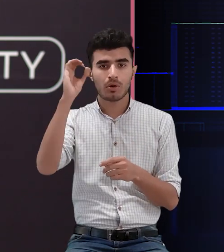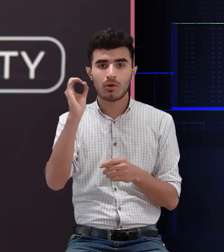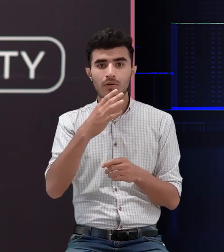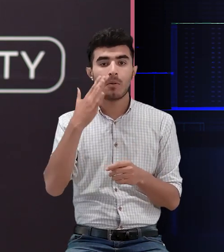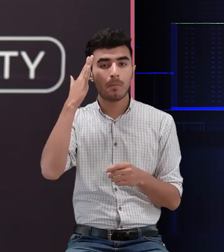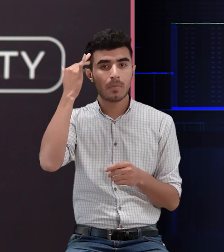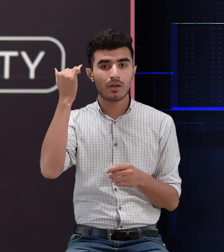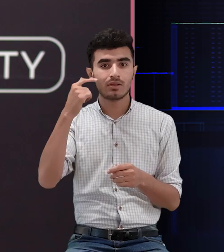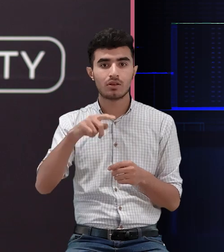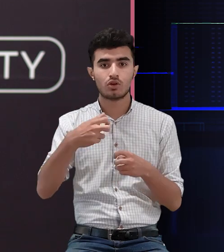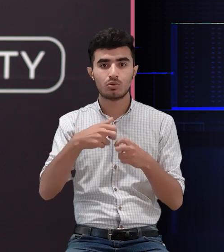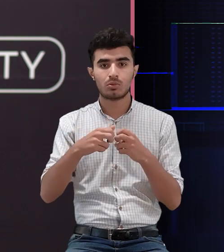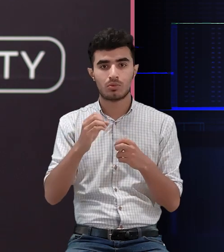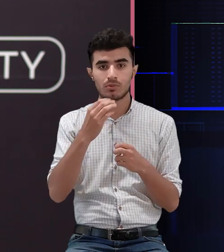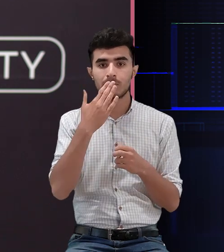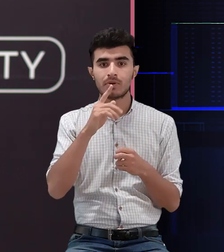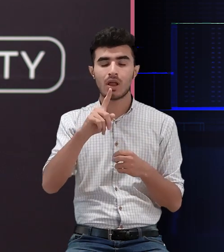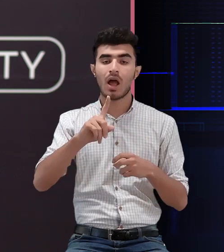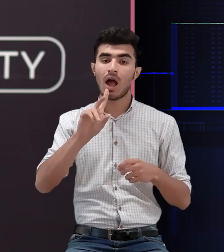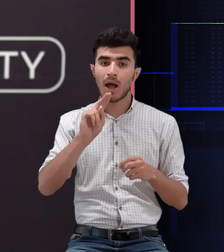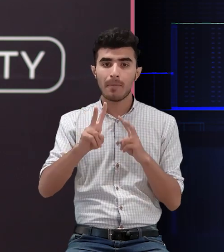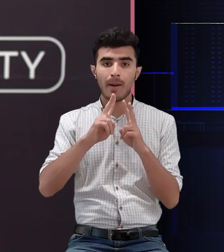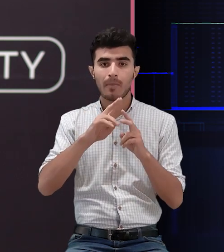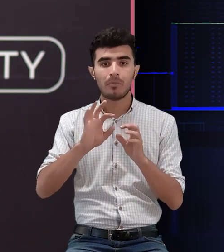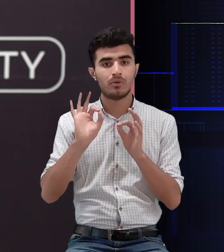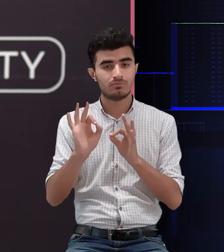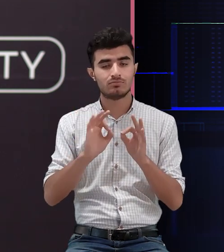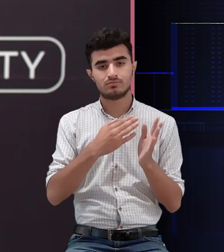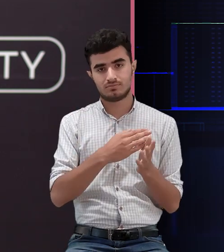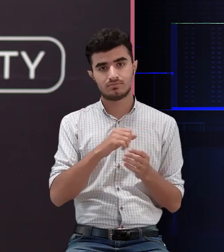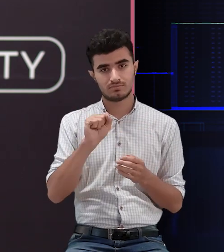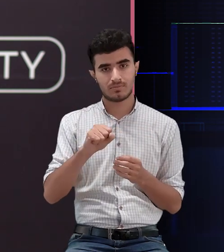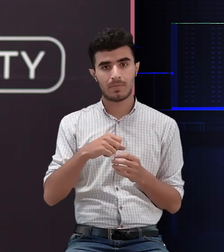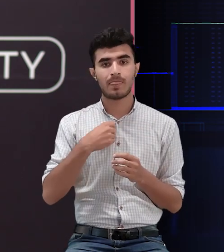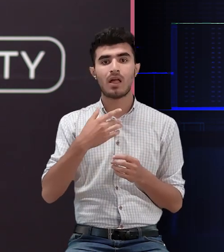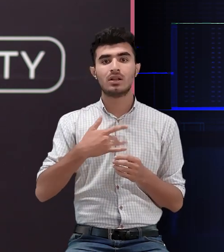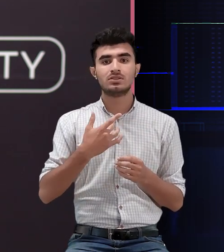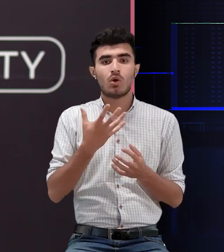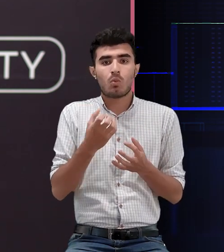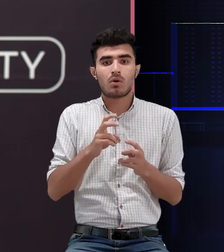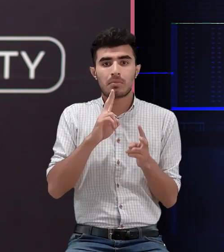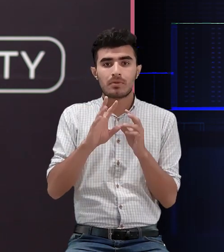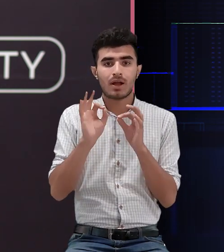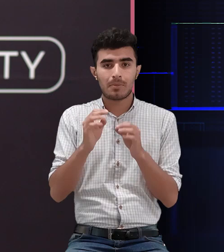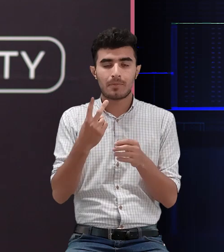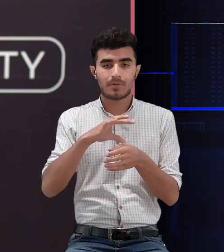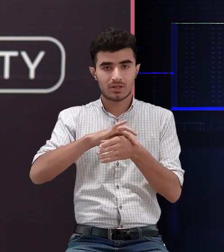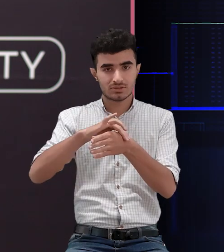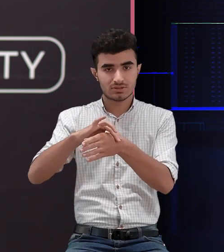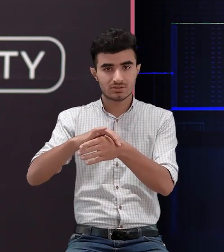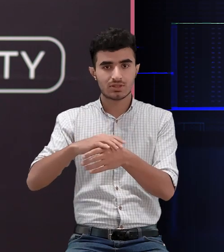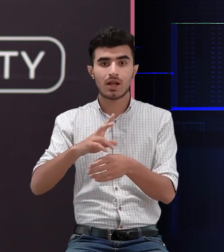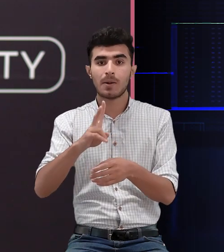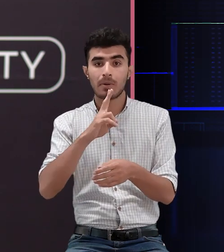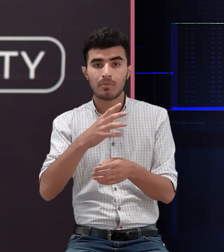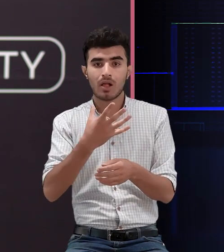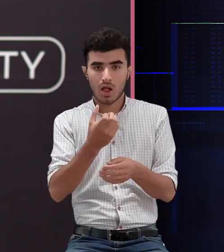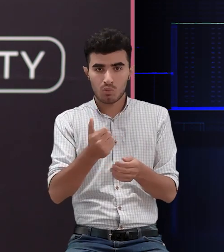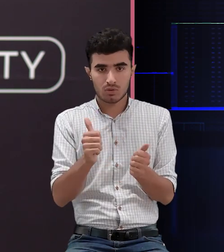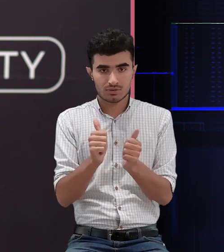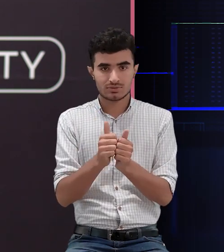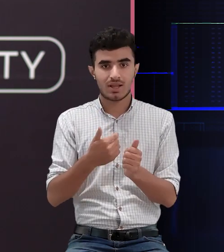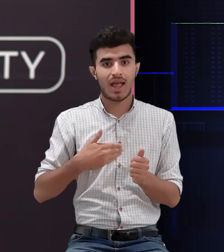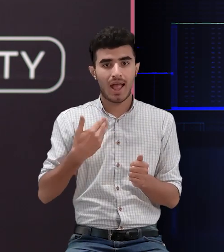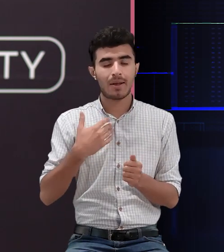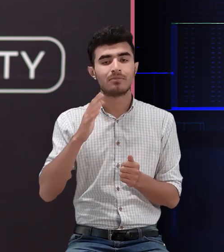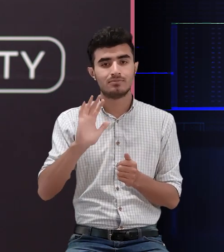کو، کیونکہ وہ اس کے اظہار کا طریقہ ہے. وہ آپ سے بات کرنے کے بجائے آپ کا بازو چھو کے بلکہ آپ کو بتا رہا ہے کہ